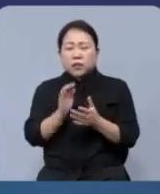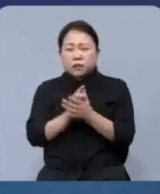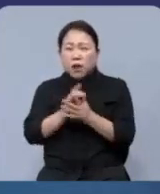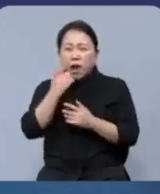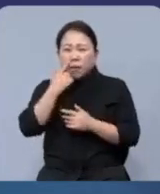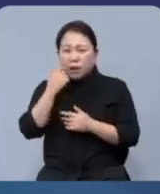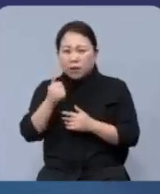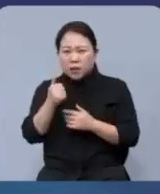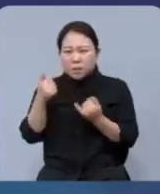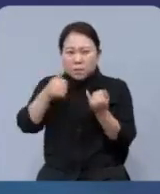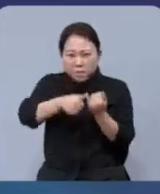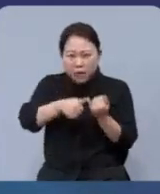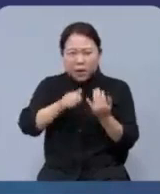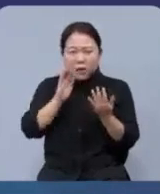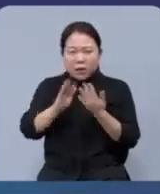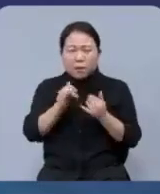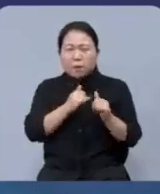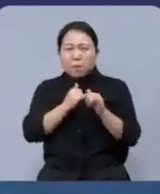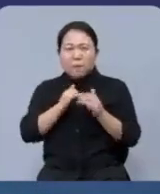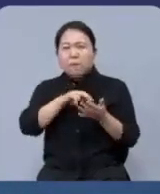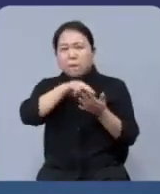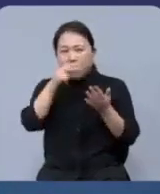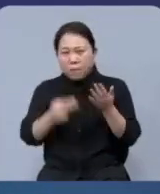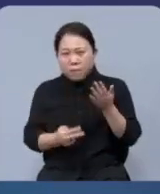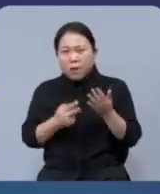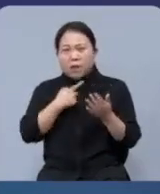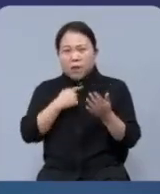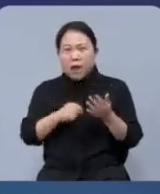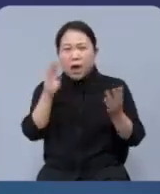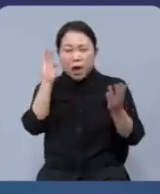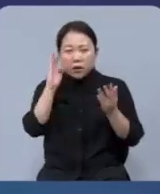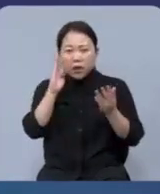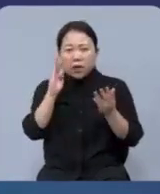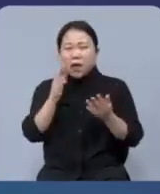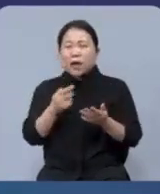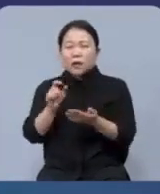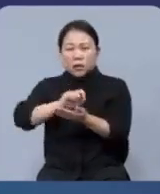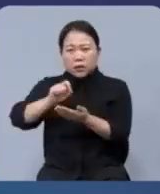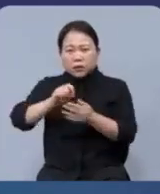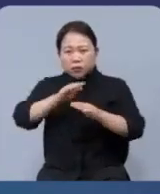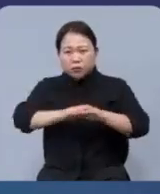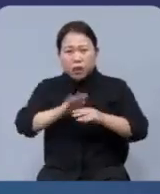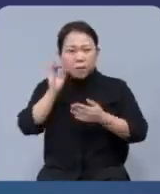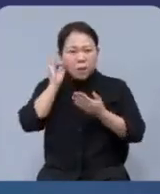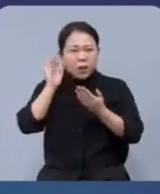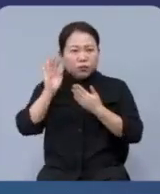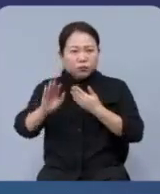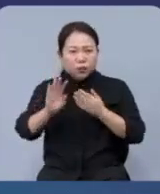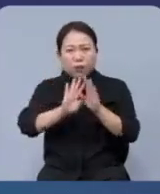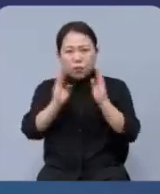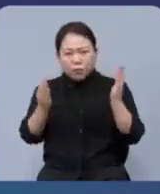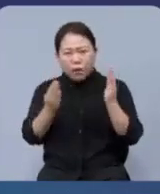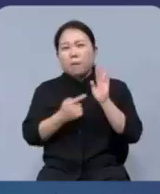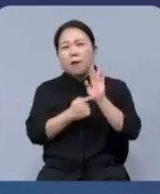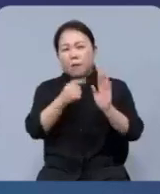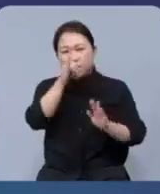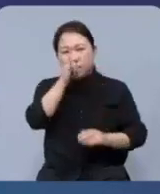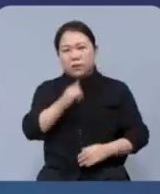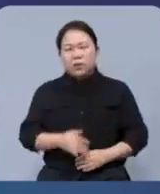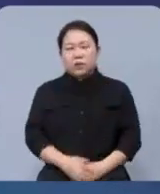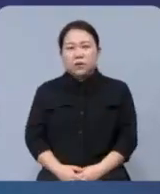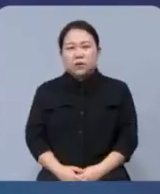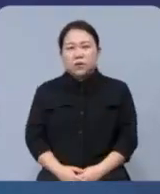성범죄 피해를 본 뒤 극단적 선택을 한 것으로 알려진 한 학생의 유서가 100여일 만에 공개됐습니다. 조진영